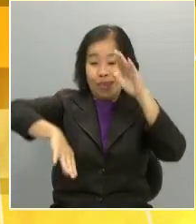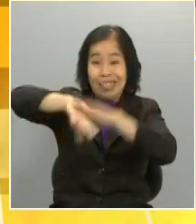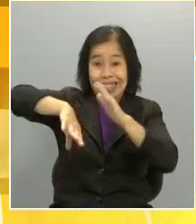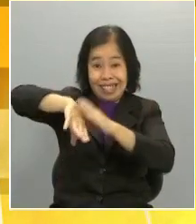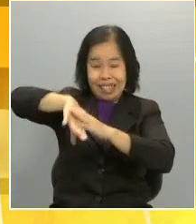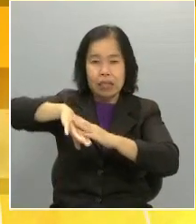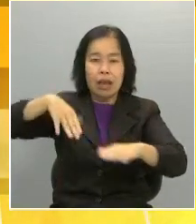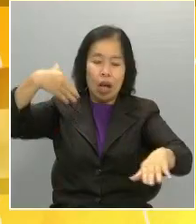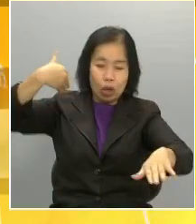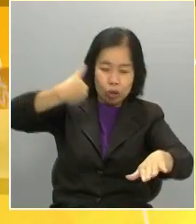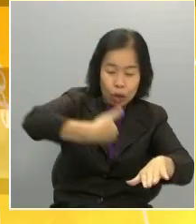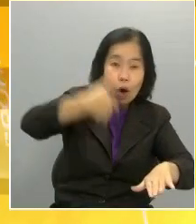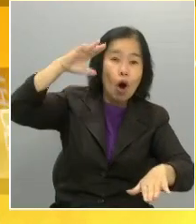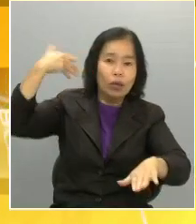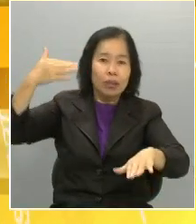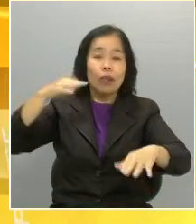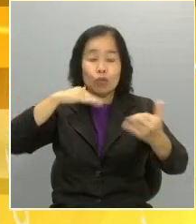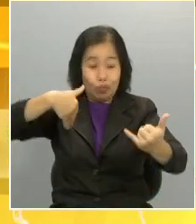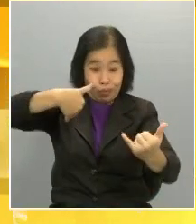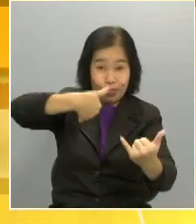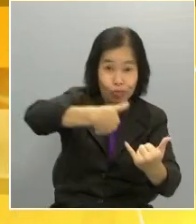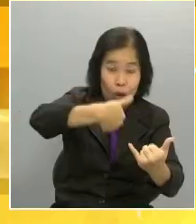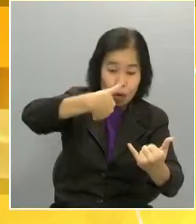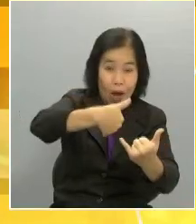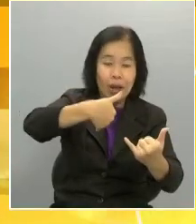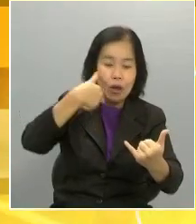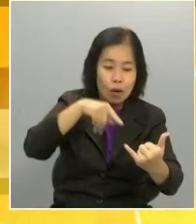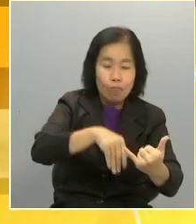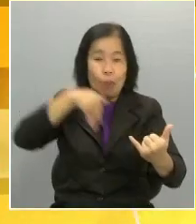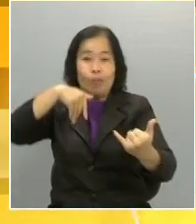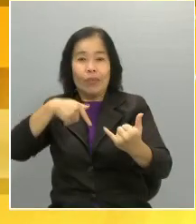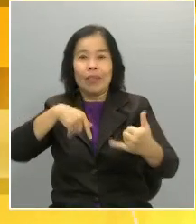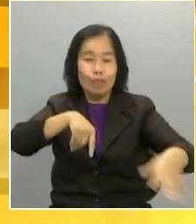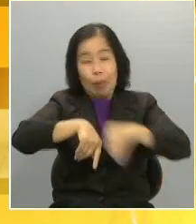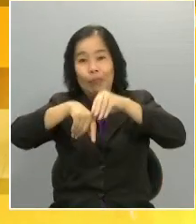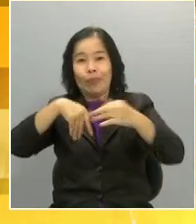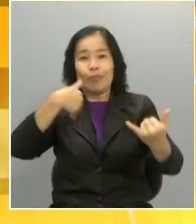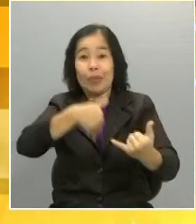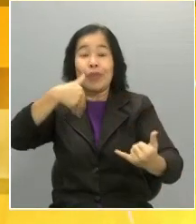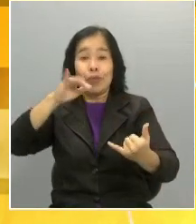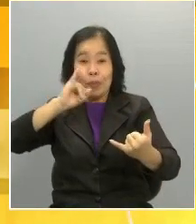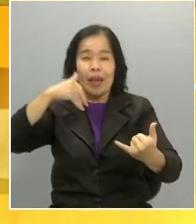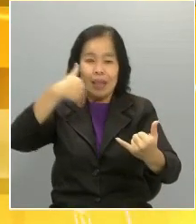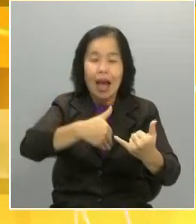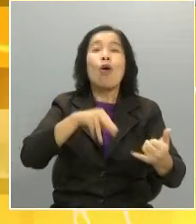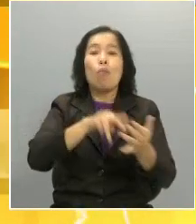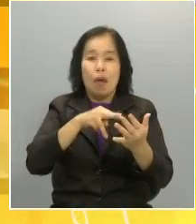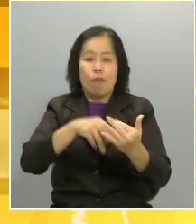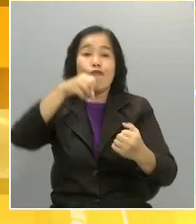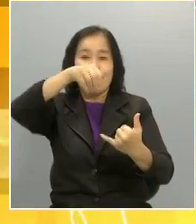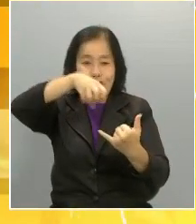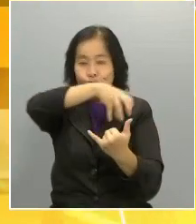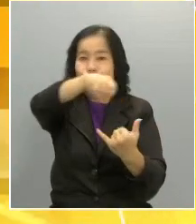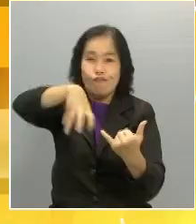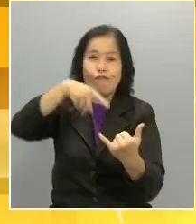นพอเอาหลังมือไปสัมผัสปุ๊บไฟมันจะเริ่มกระตุก เข้าหาตัว มันจะกระตุกเข้าหาตัวแสดงว่าไฟมันรั่วแล้วอันนั้น